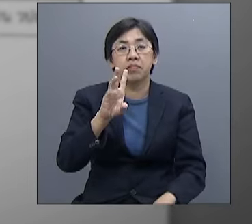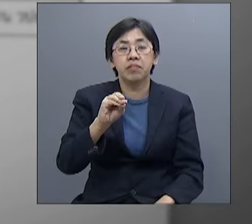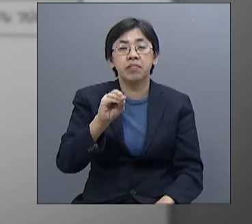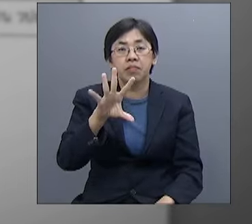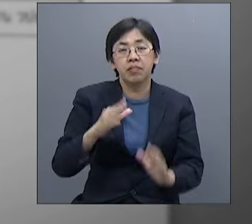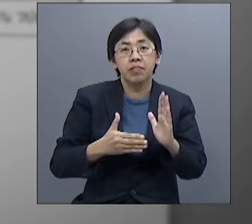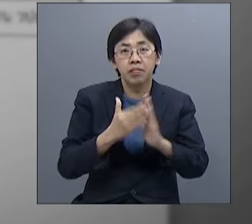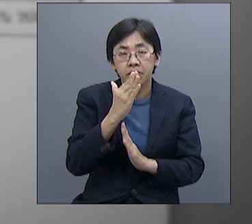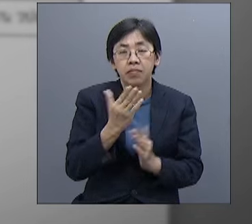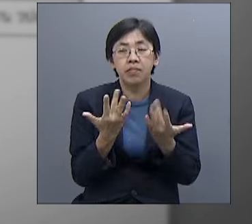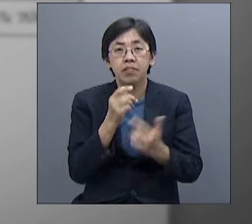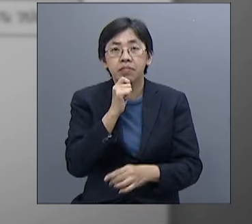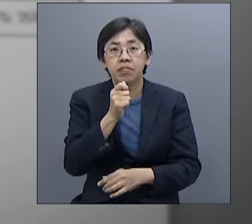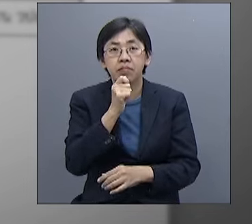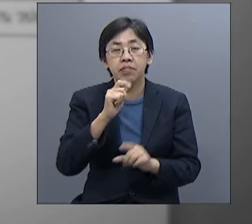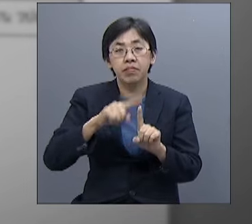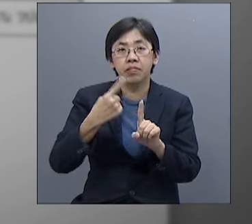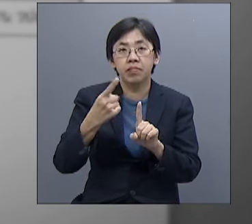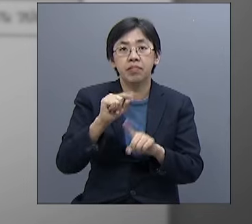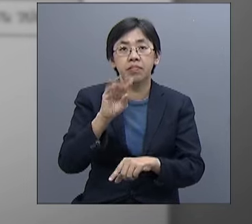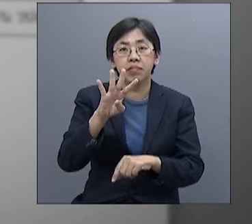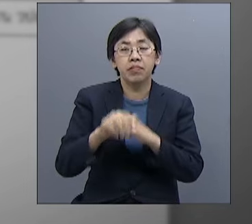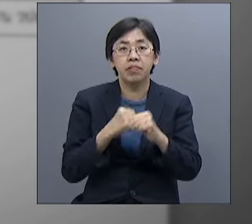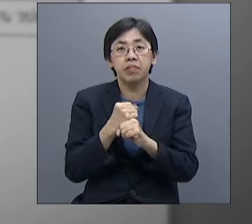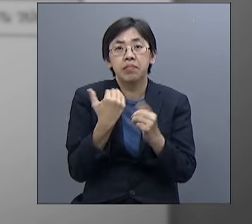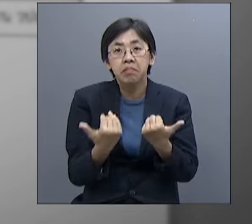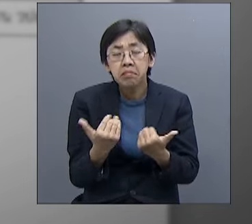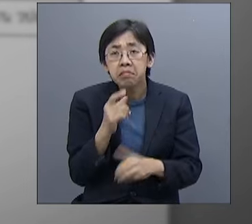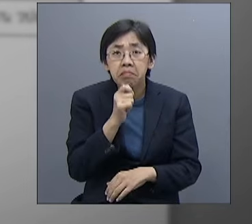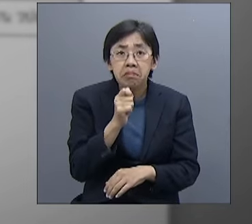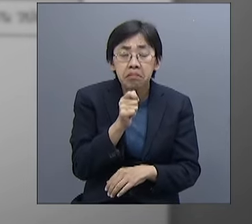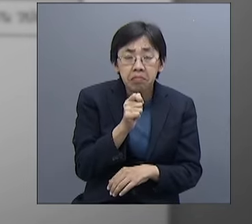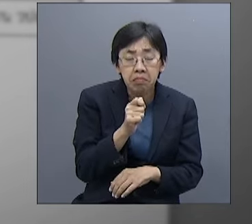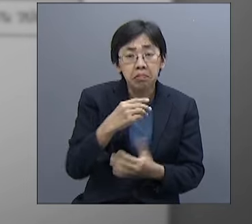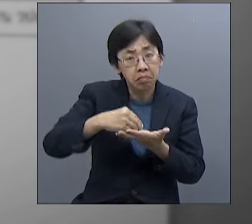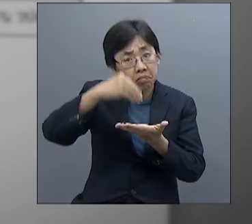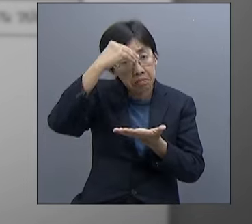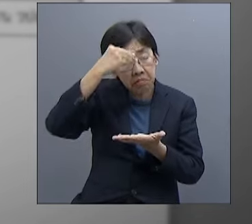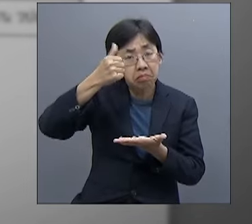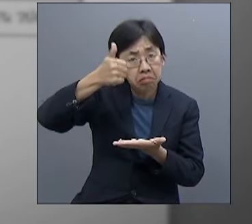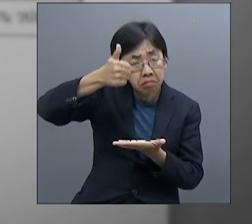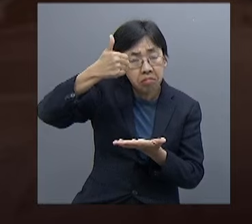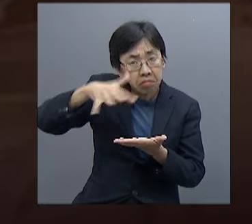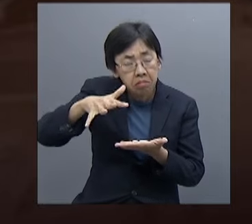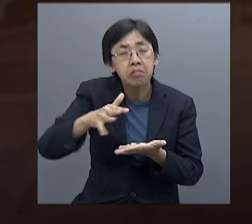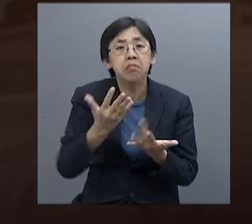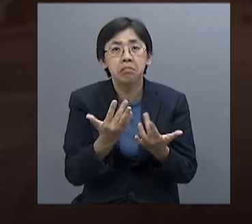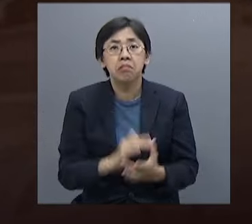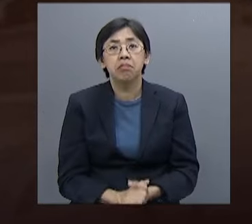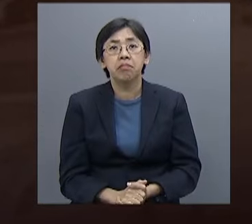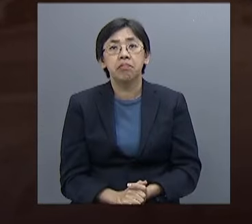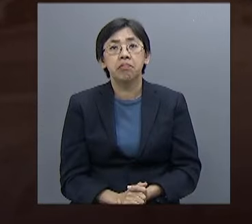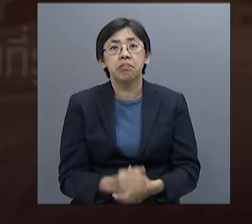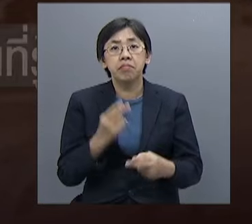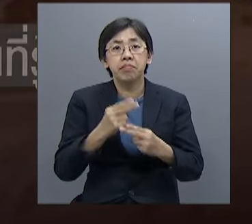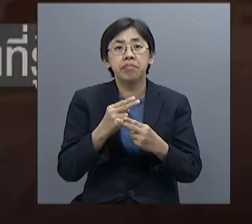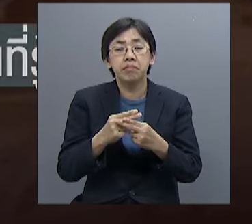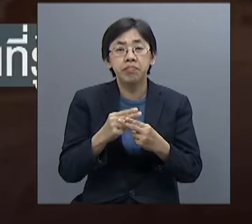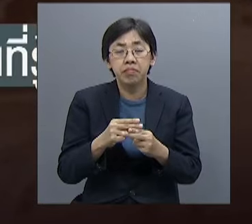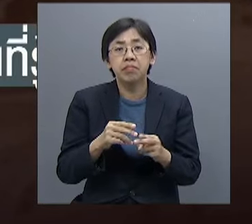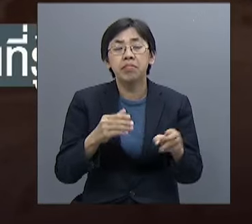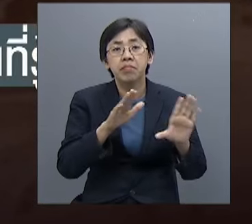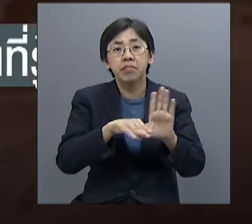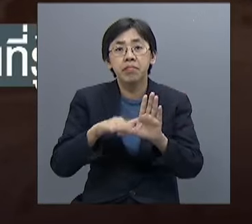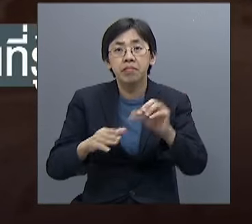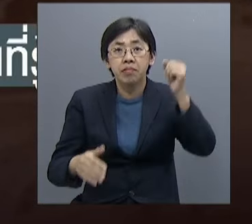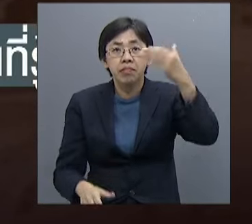อสัมภาษณ์วันที่24มกราคมนี้นะคะว่าจะได้สิทธิ์เข้าศึกษาหรือไม่รายชื่อที่เปิดรับสมัครแบ่งเป็น5กลุ่มด้วยกัน